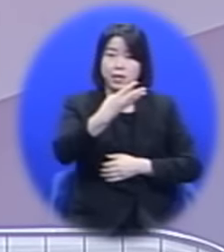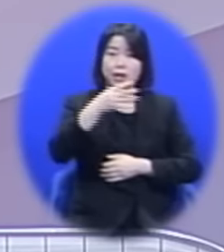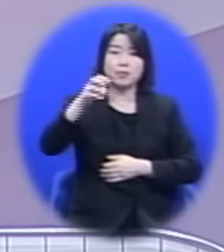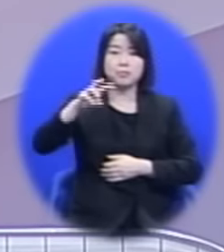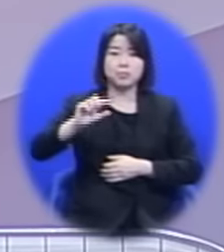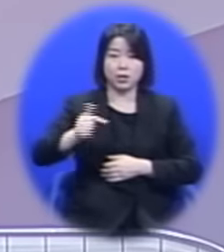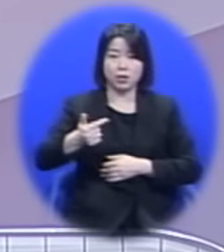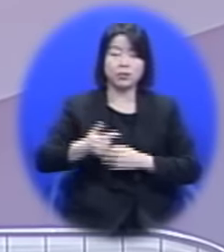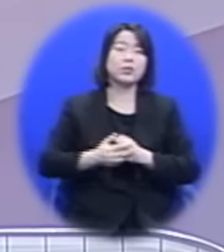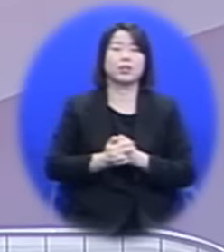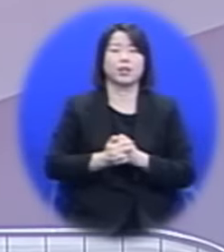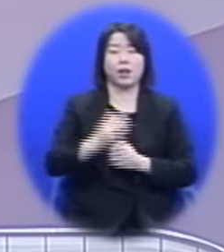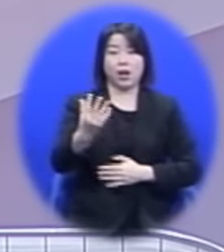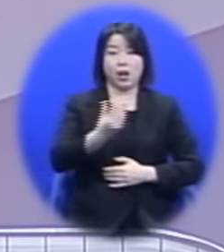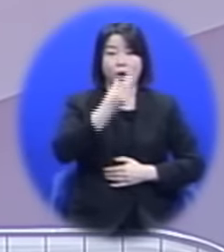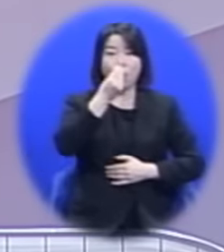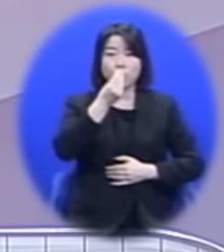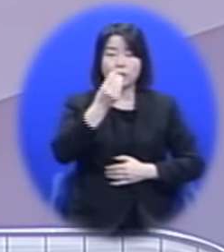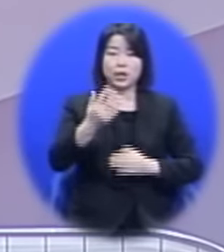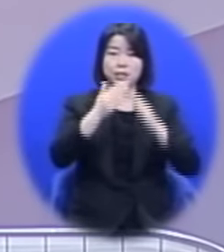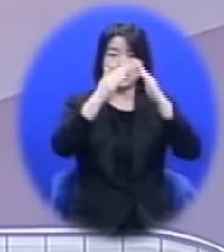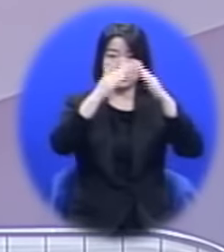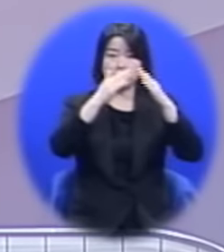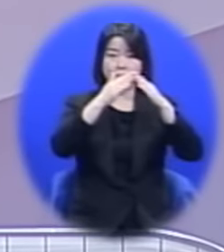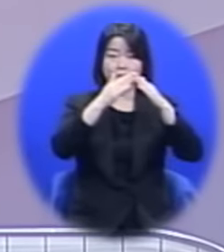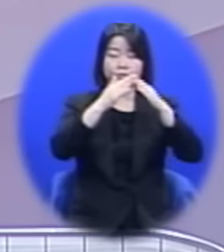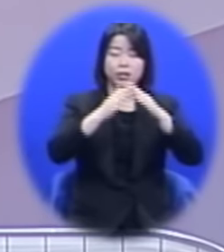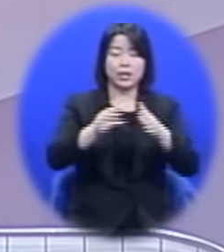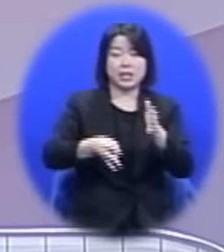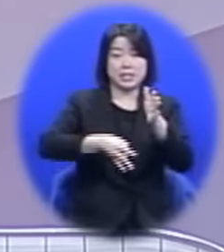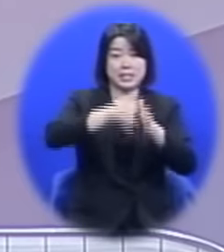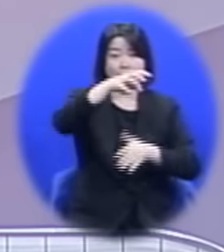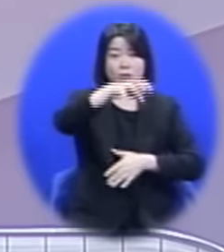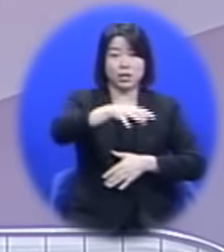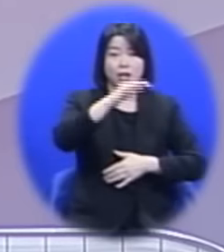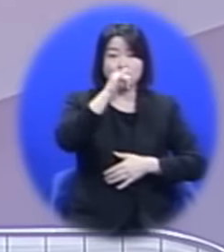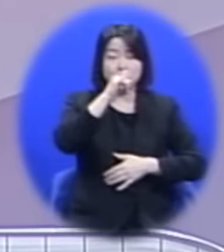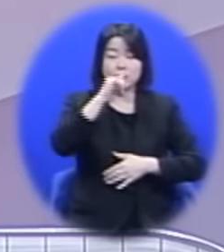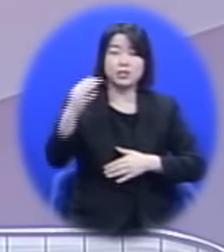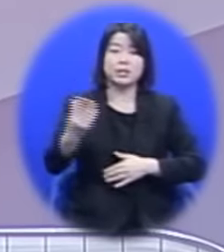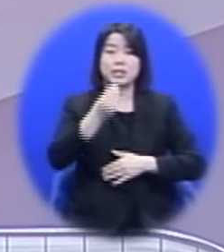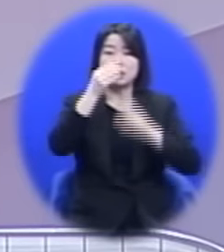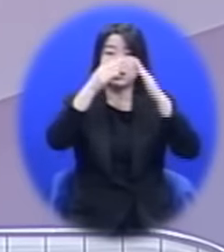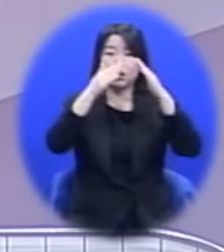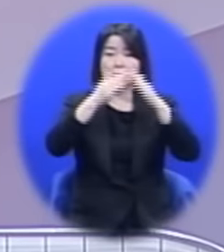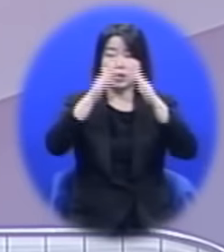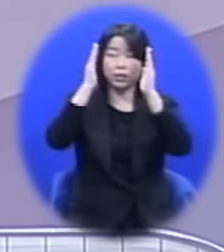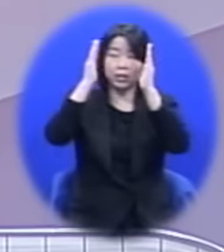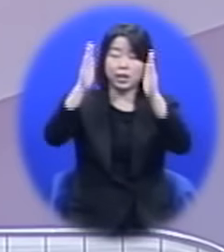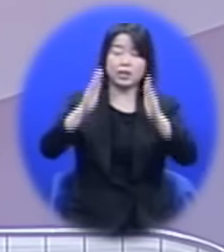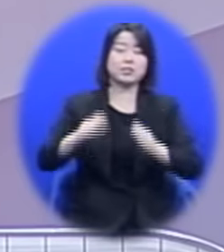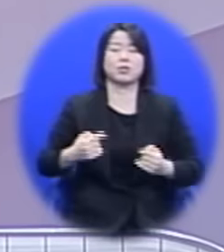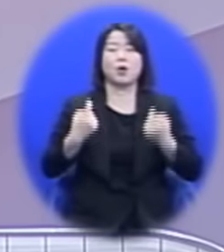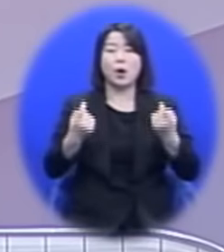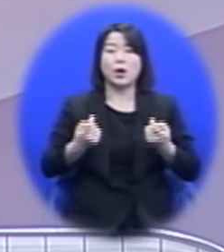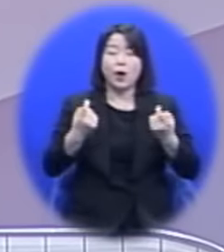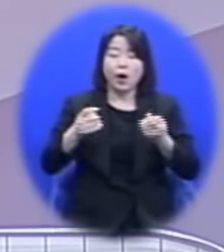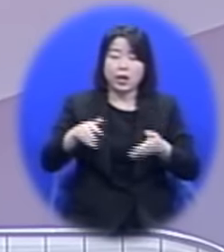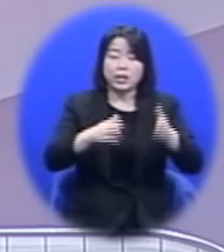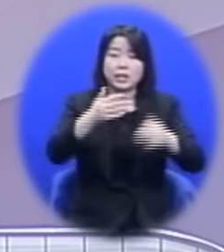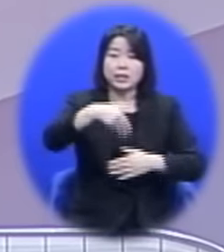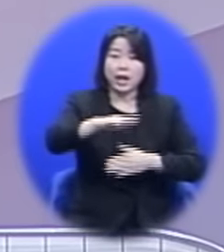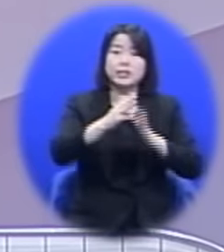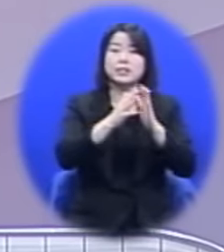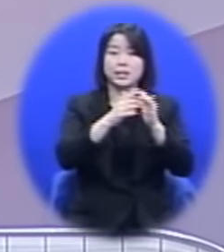84편은 거룩한 성전, 예루살렘에 있는 성전을 향하여 순례의 길을 가는